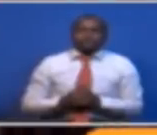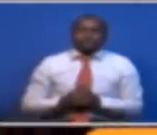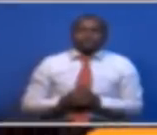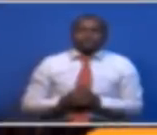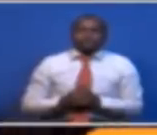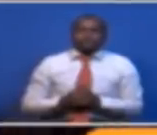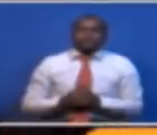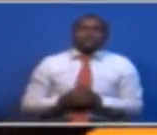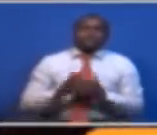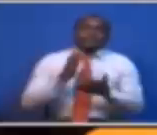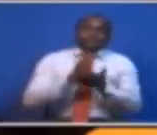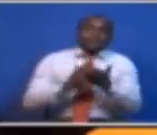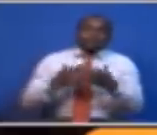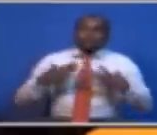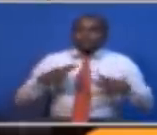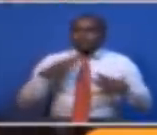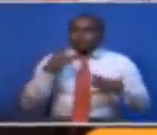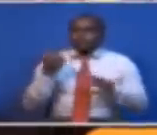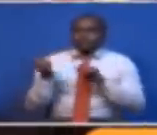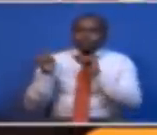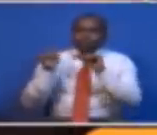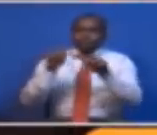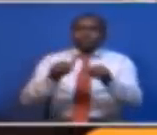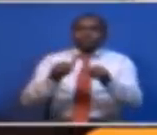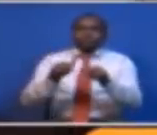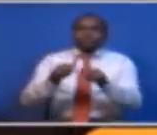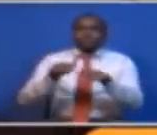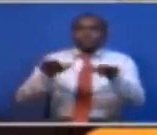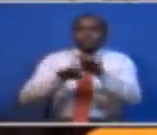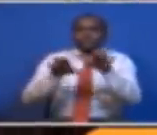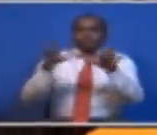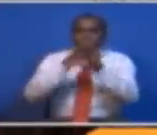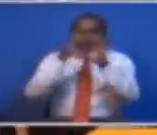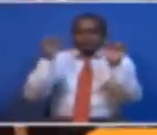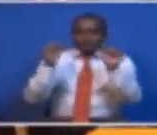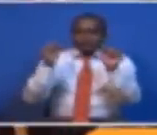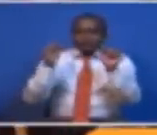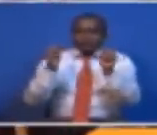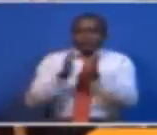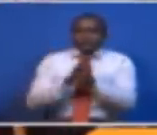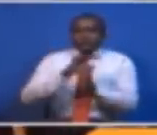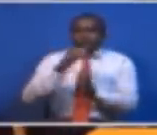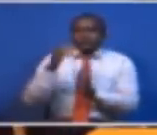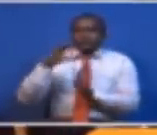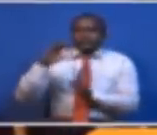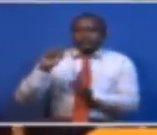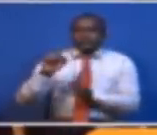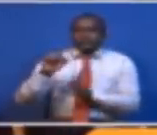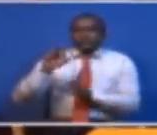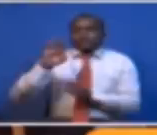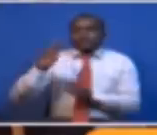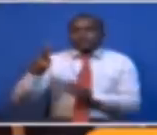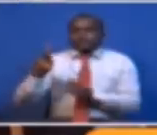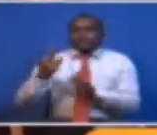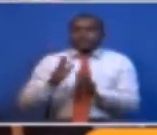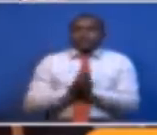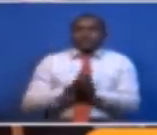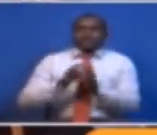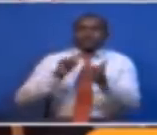Miongoni mwa waliofika kwa mazishi ya shujaa huyu walikuwa naibu wa rais William Ruto na mawaziri Farida Karunei pamoja na Rashid